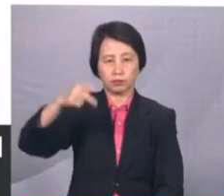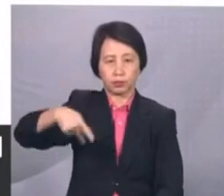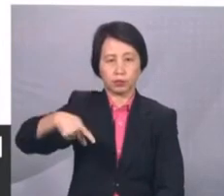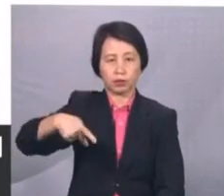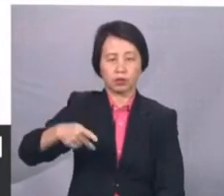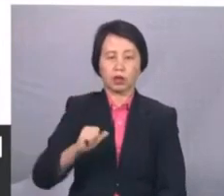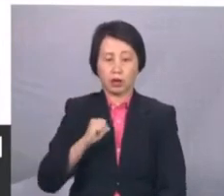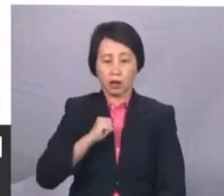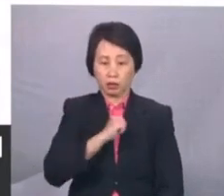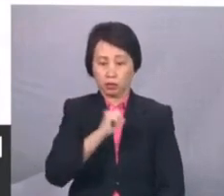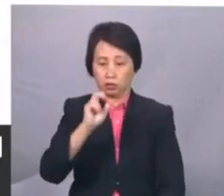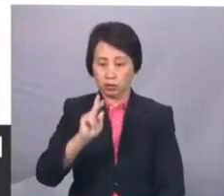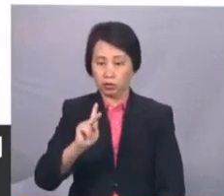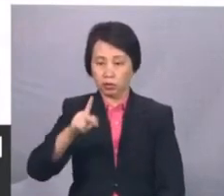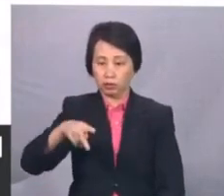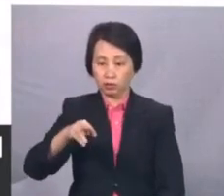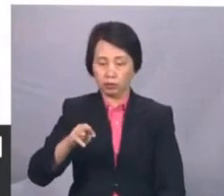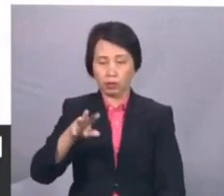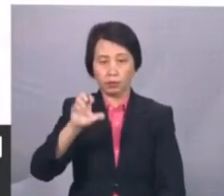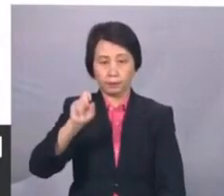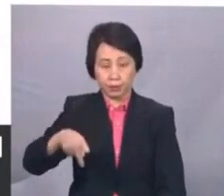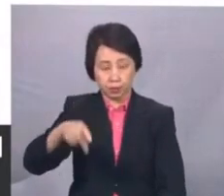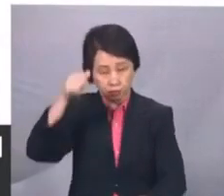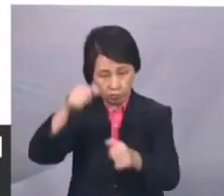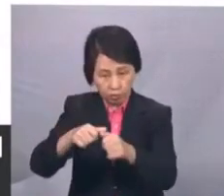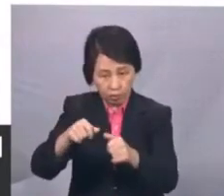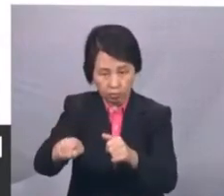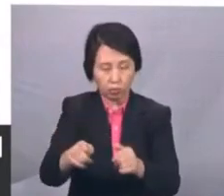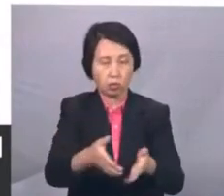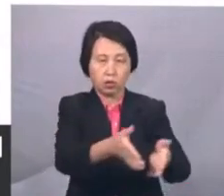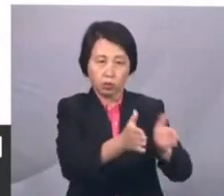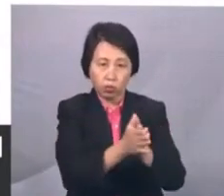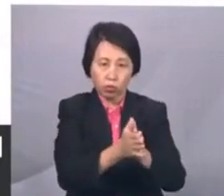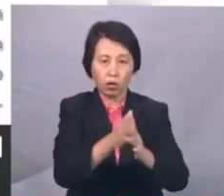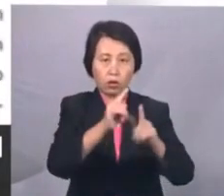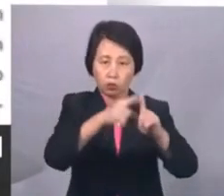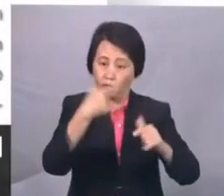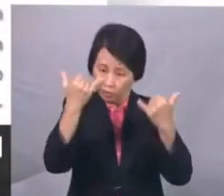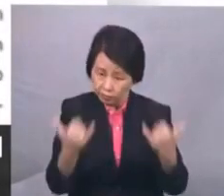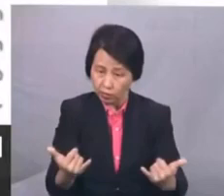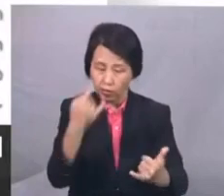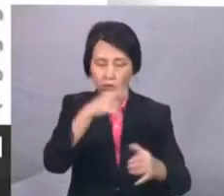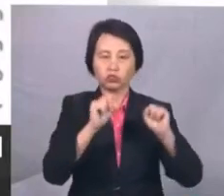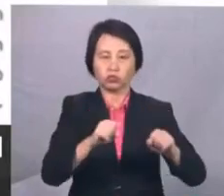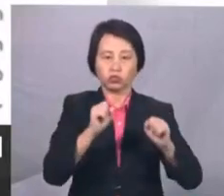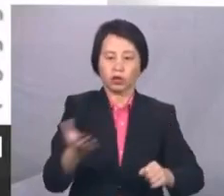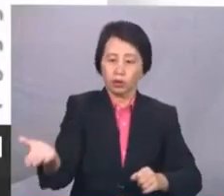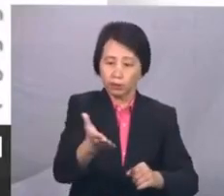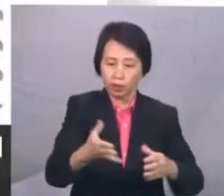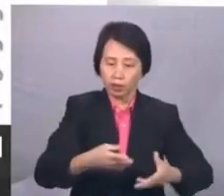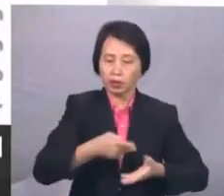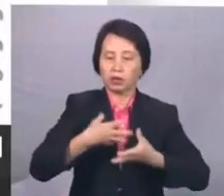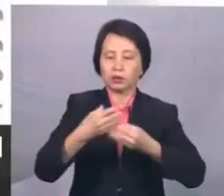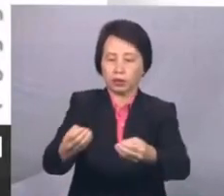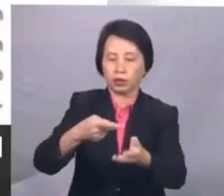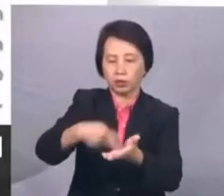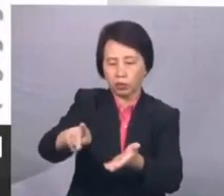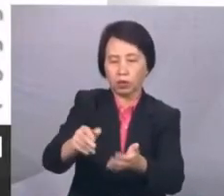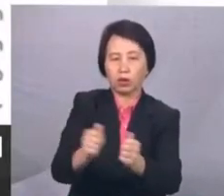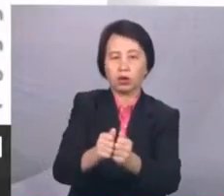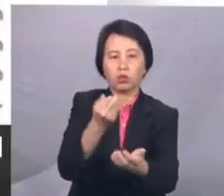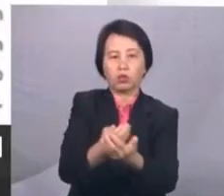pipi ahli keyb perlu diingatkan supaya membuat permohonan pada bulan ini bagi membolehkan mereka menerima bayaran